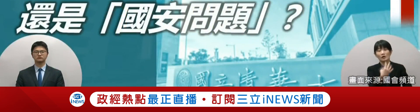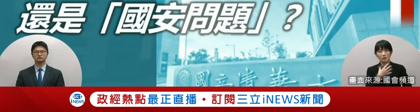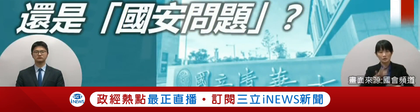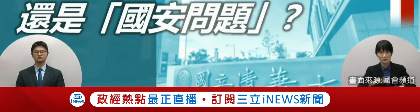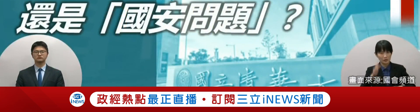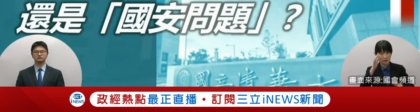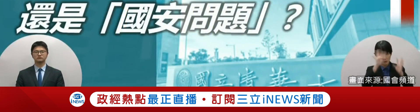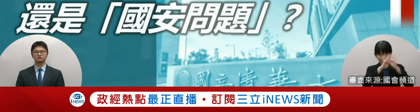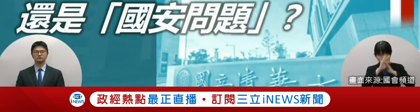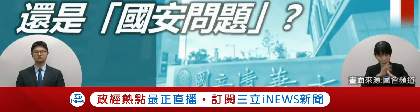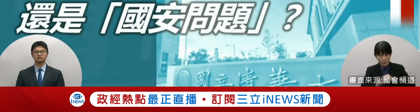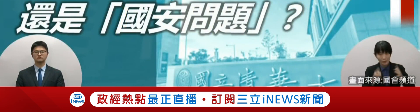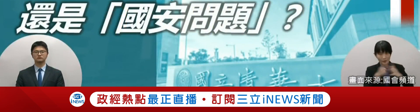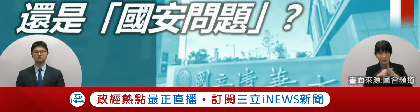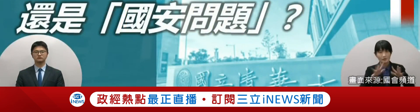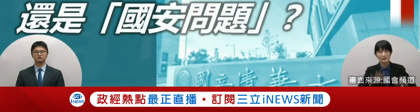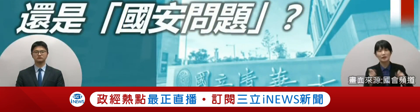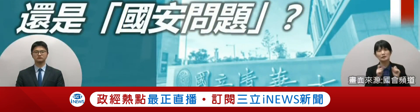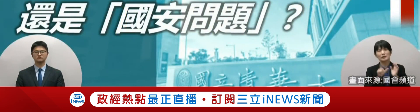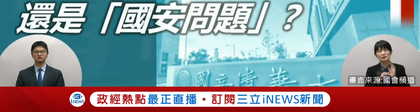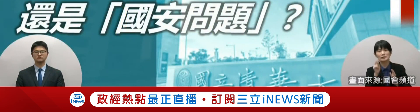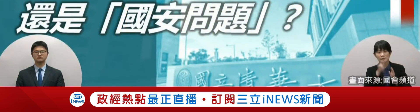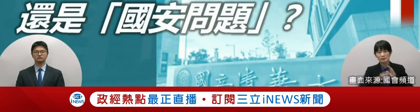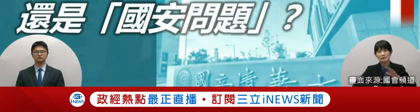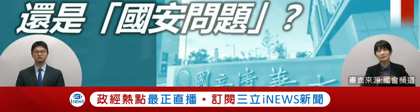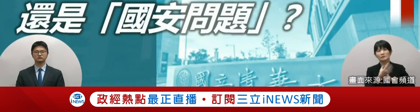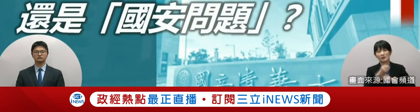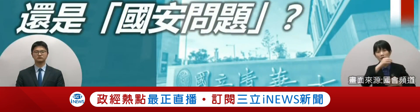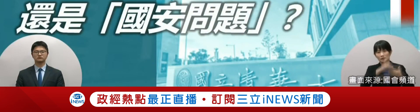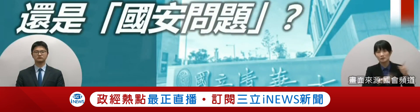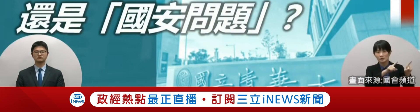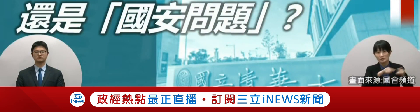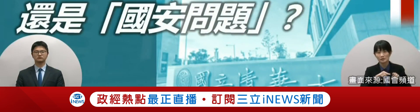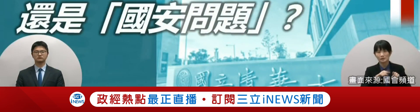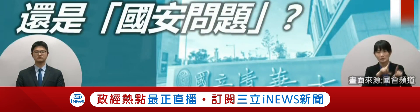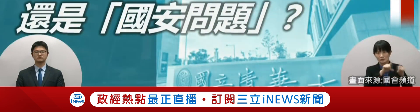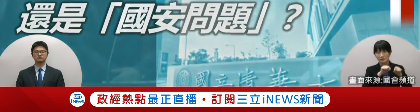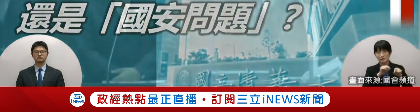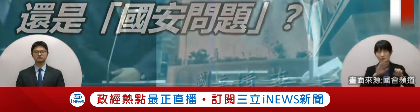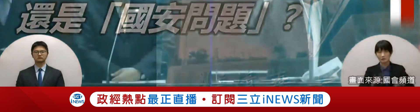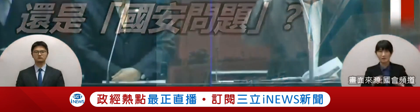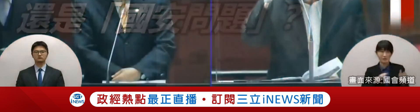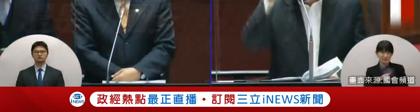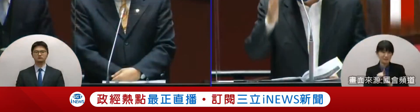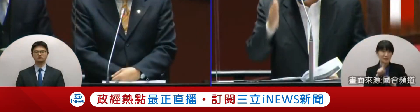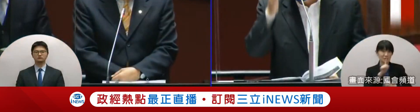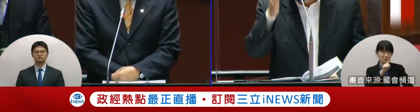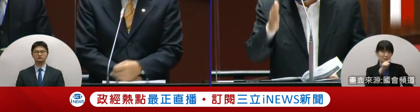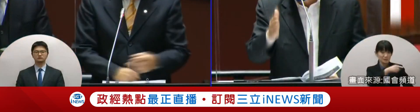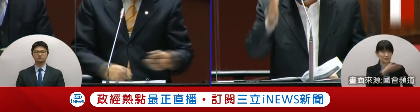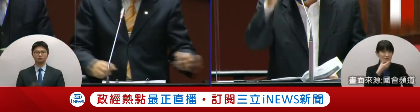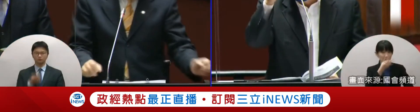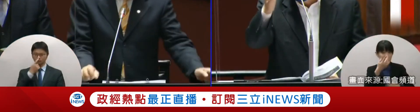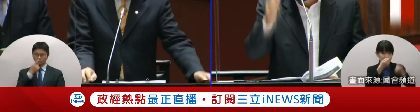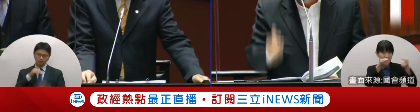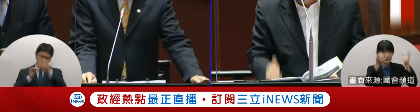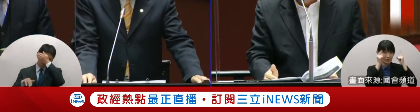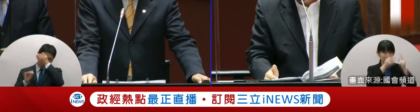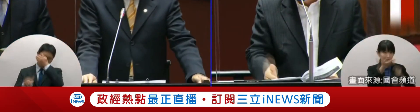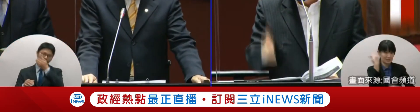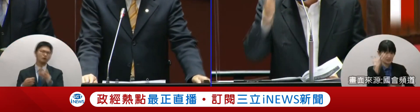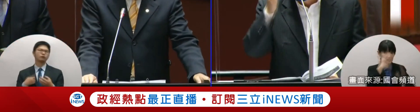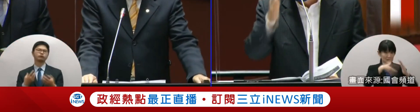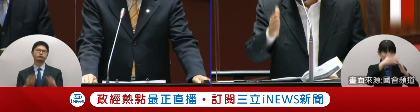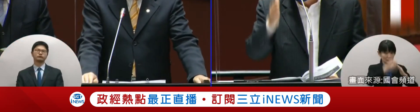况以无罪推论的状态的时候，你怎么可以就直接抹红清华大学？ 没有 抹红清华大学的前校